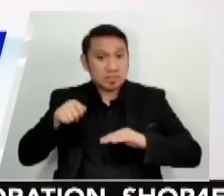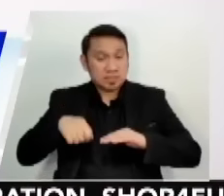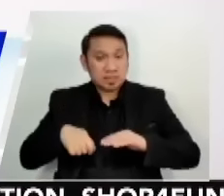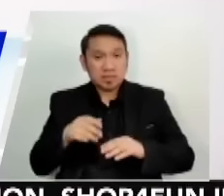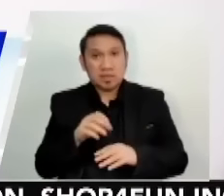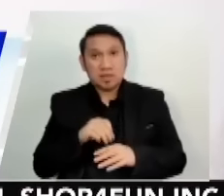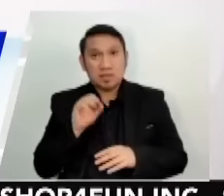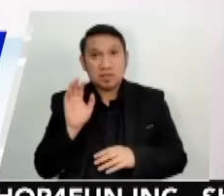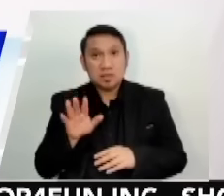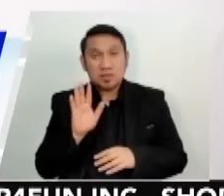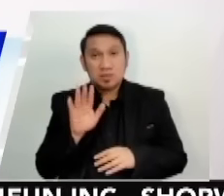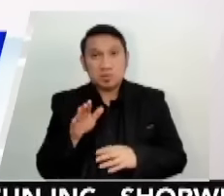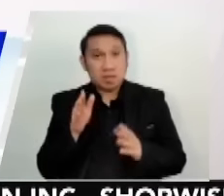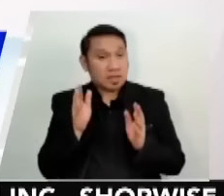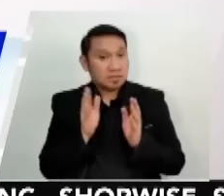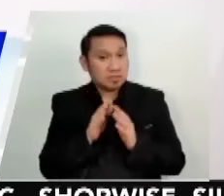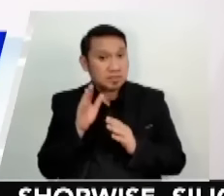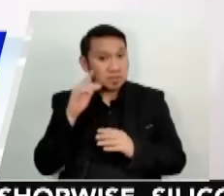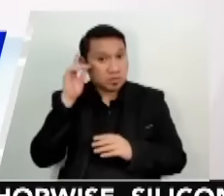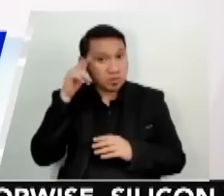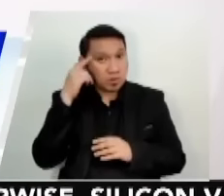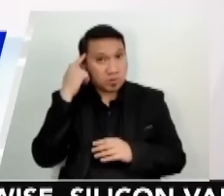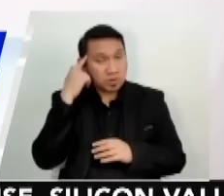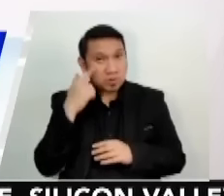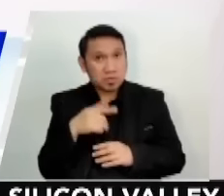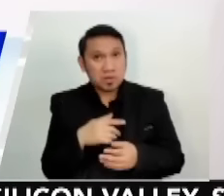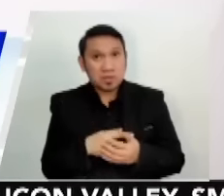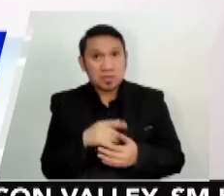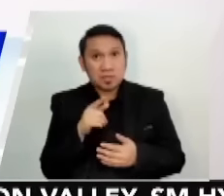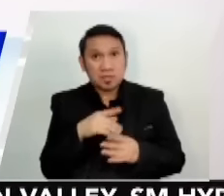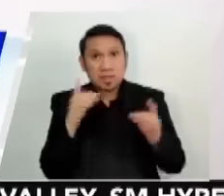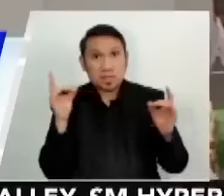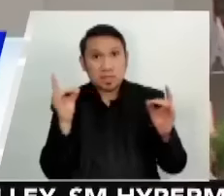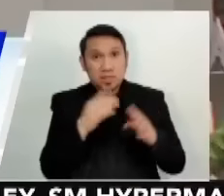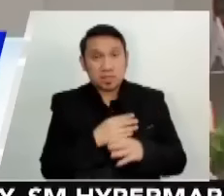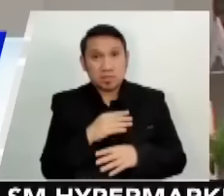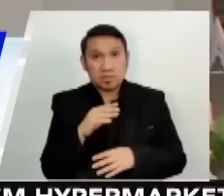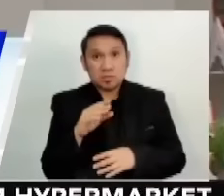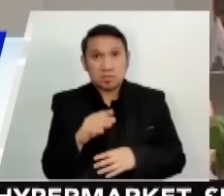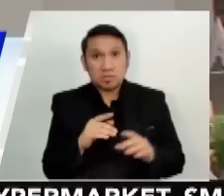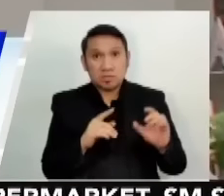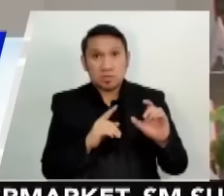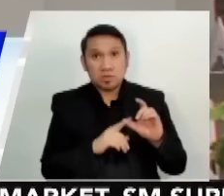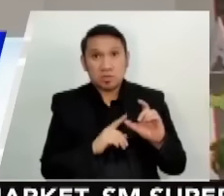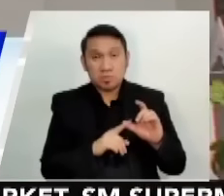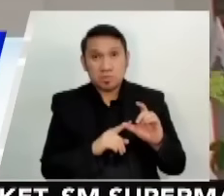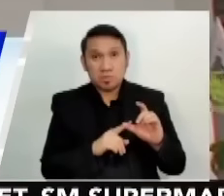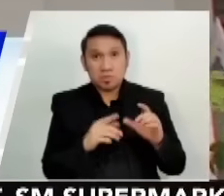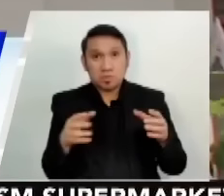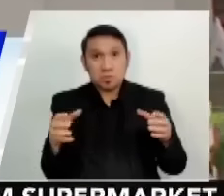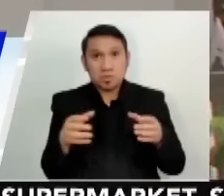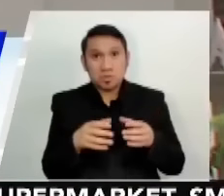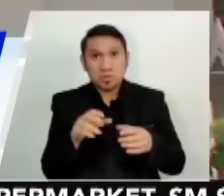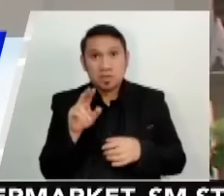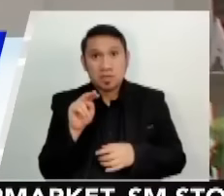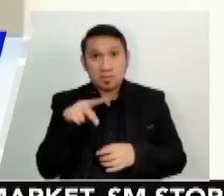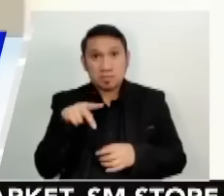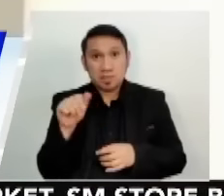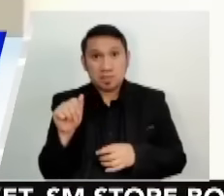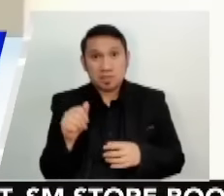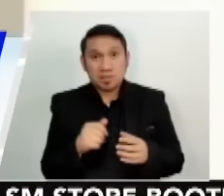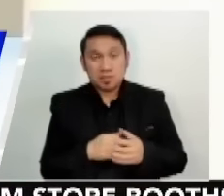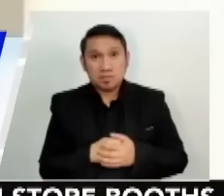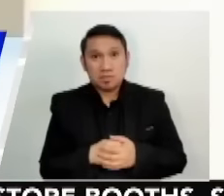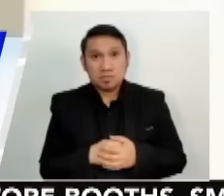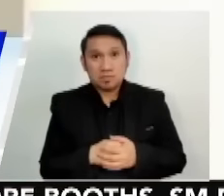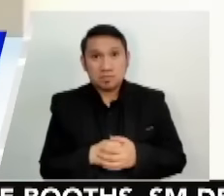ang kahilingan ng pamahalaan na ideklarang terorista ang Communist Party of the Philippines, New People's Army o CPP-NPA.